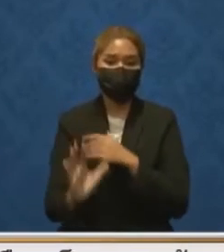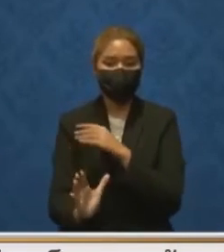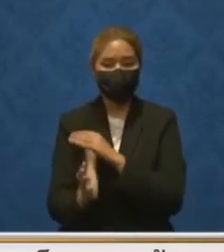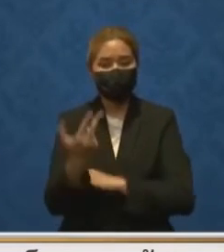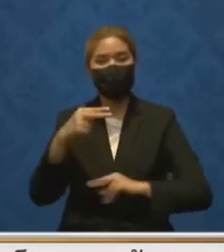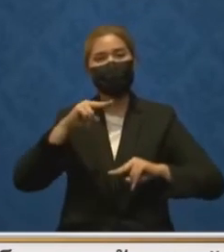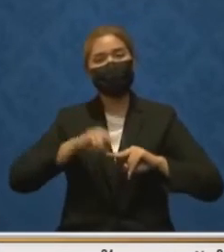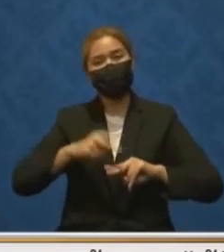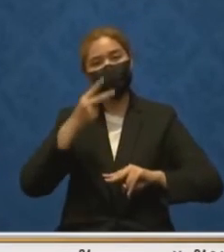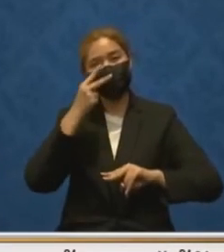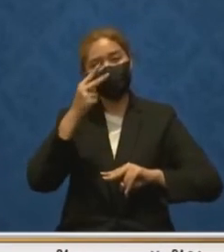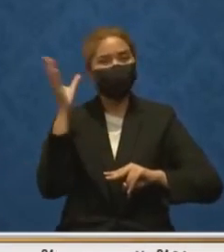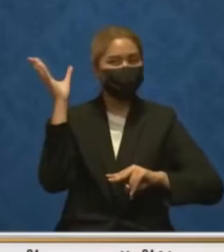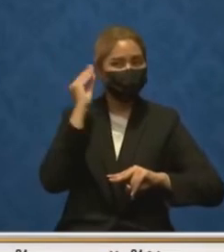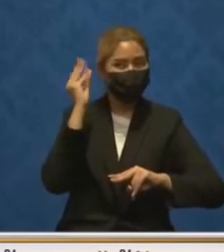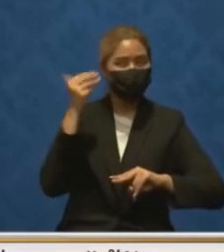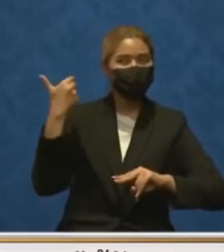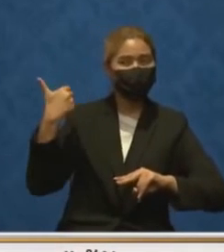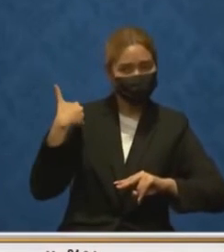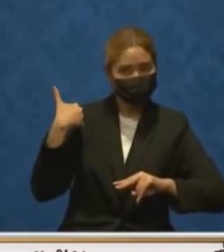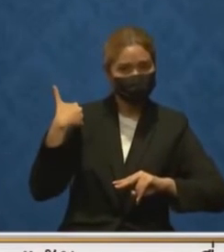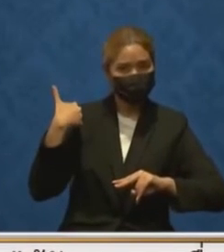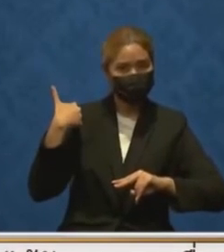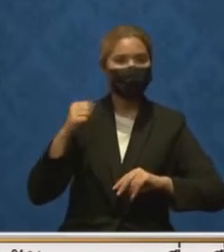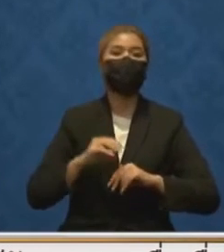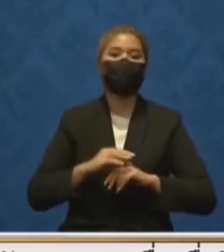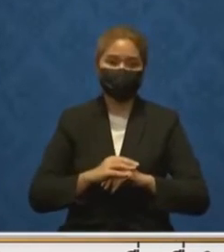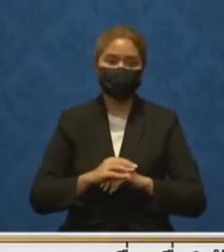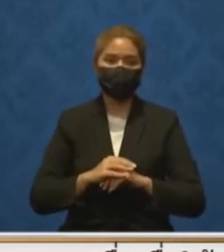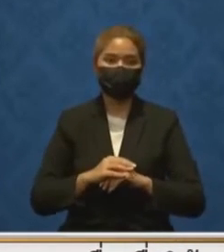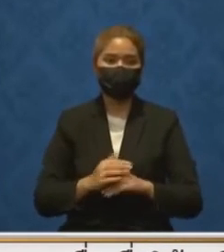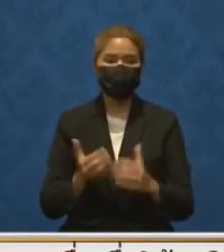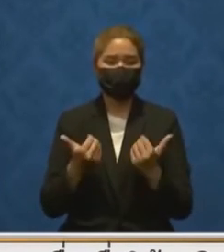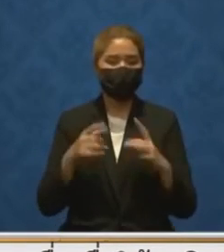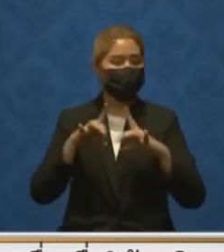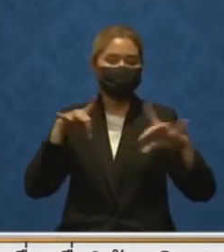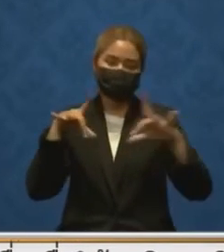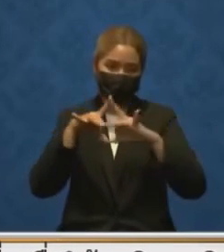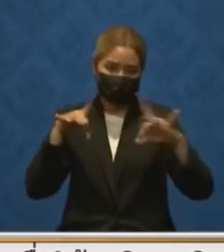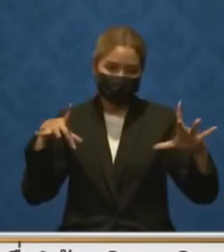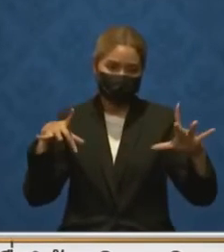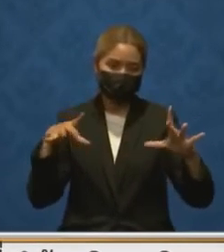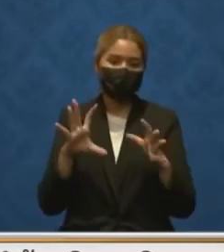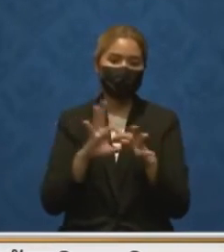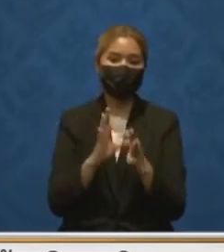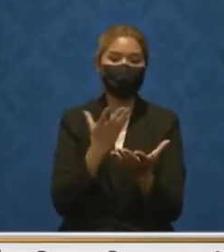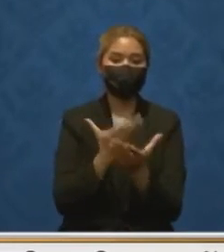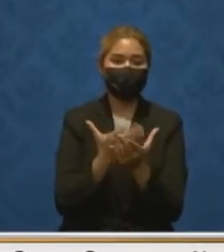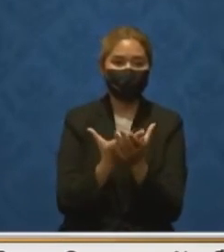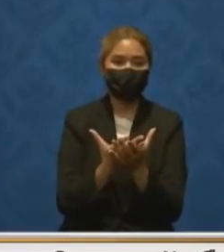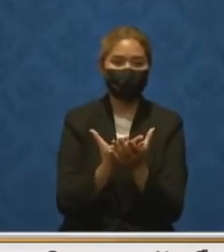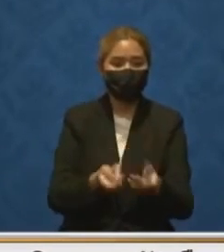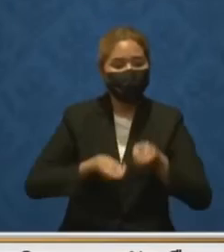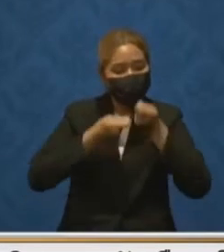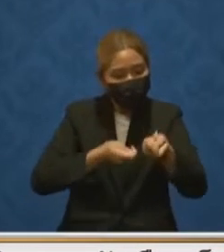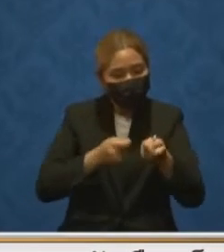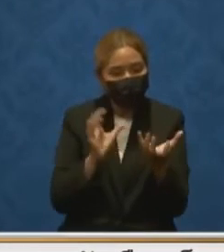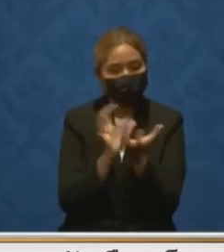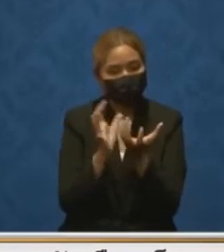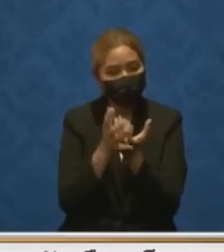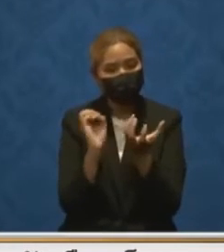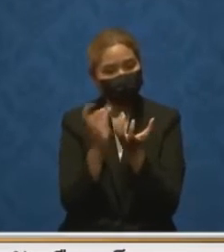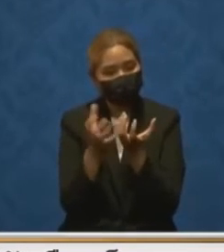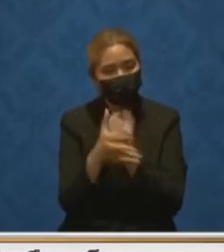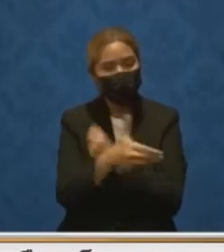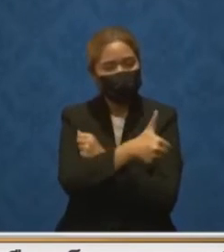cinema่บอกพืชเกษตกทกตัวมันไม่ใช่ครัตรงกันข้ามครับราคาพชผลกัเกษยุคนี้ดีทุกต